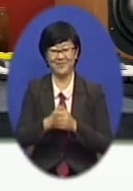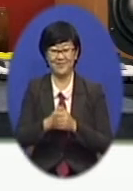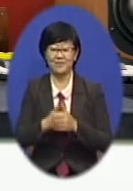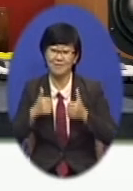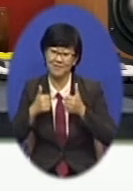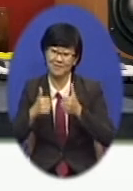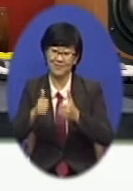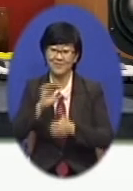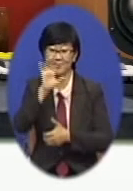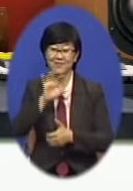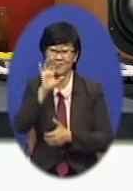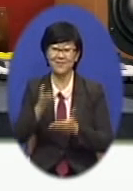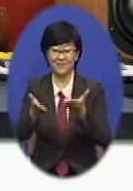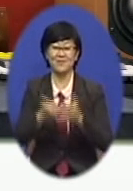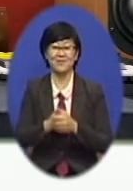부지런히 연습하세요.